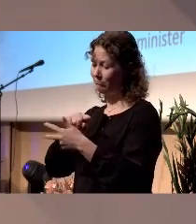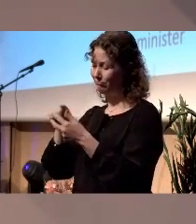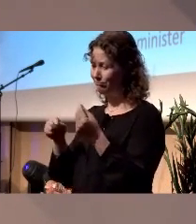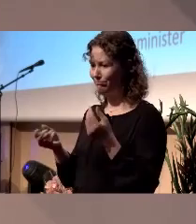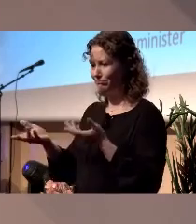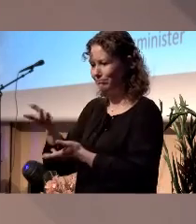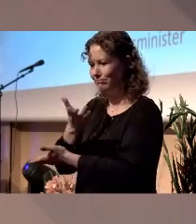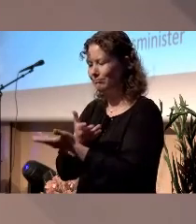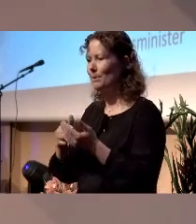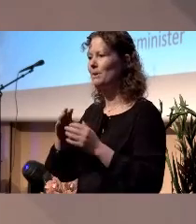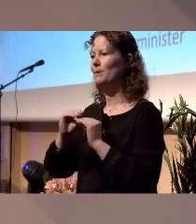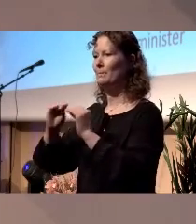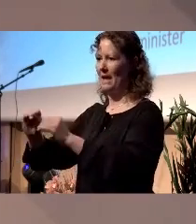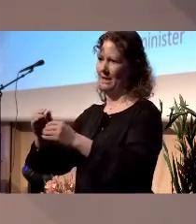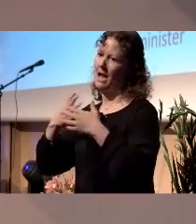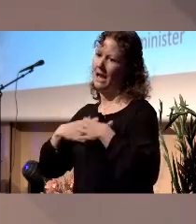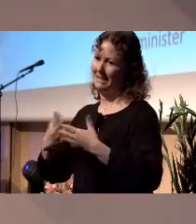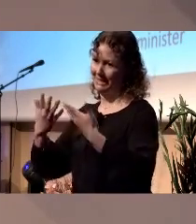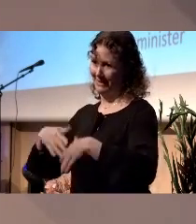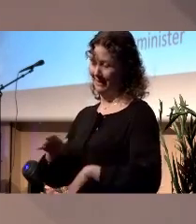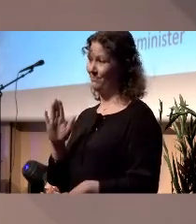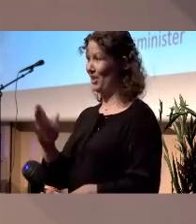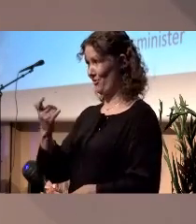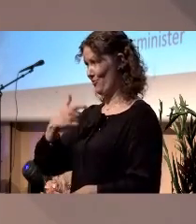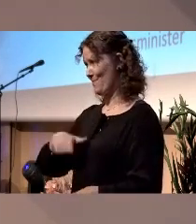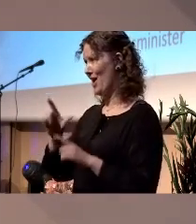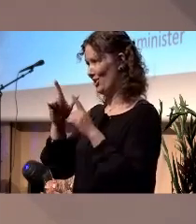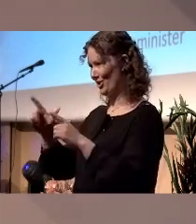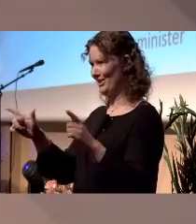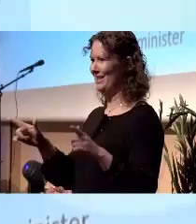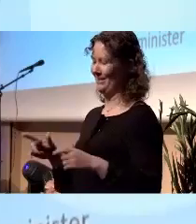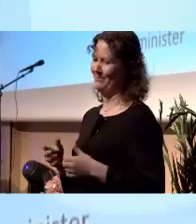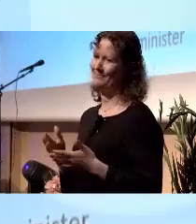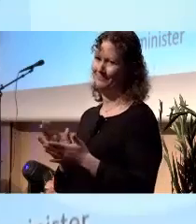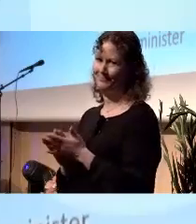Da skaper vi altså et mye bedre pasientenes helsevesen. Takk for meg. Lykke til med konferansen.